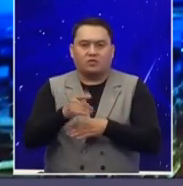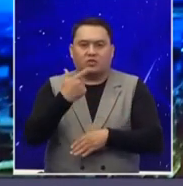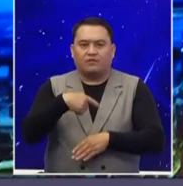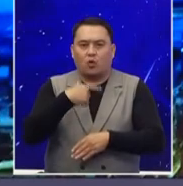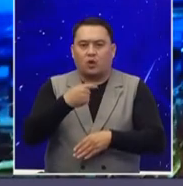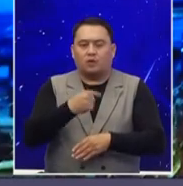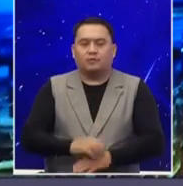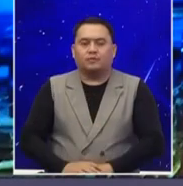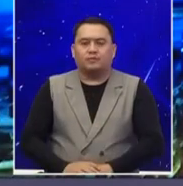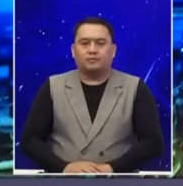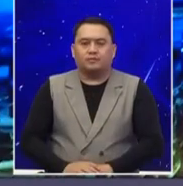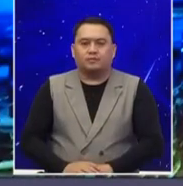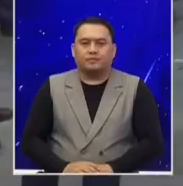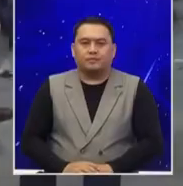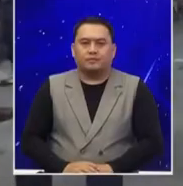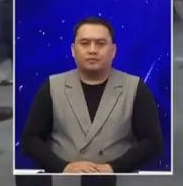собственной продукции.